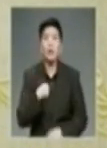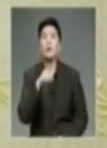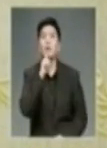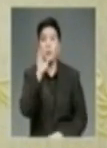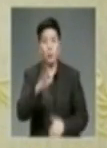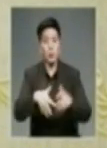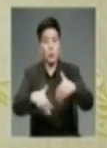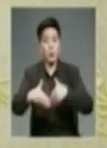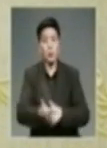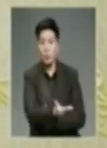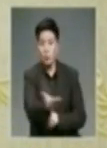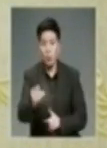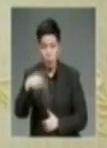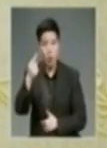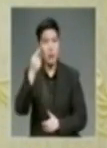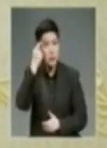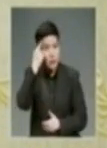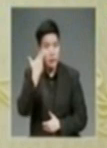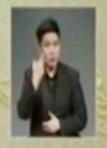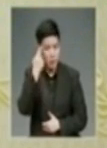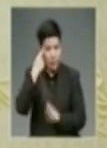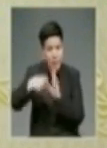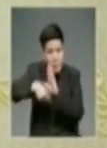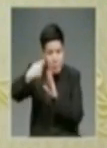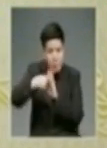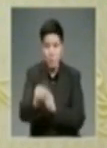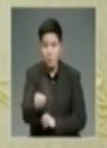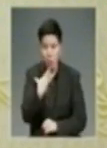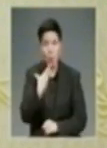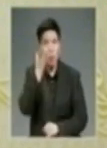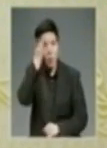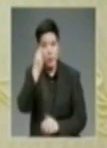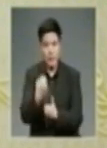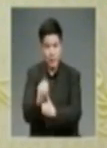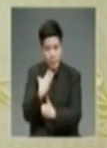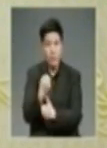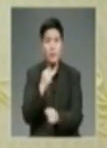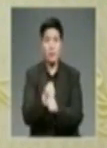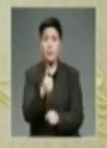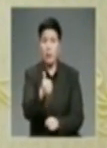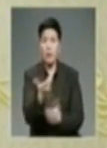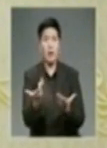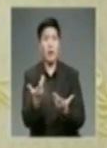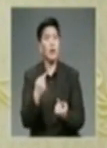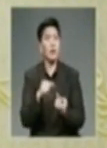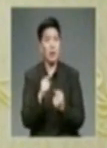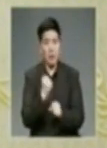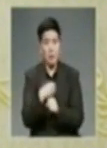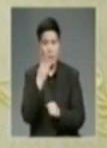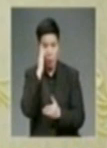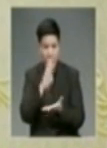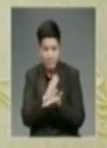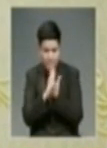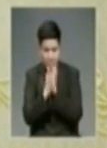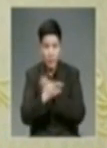ยนะครับทุกคนต้องช่วยกันว่ากันด้วยเหตุด้วยผลมีความเห็นหรือมีข้อเสนอแนะอะไรที่มันจะทำให้เกิดการเปลี่ยนแปล